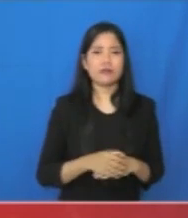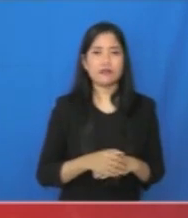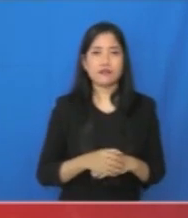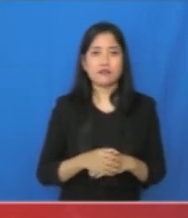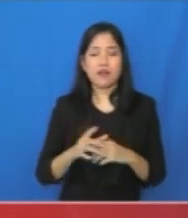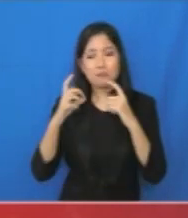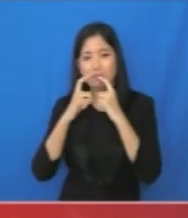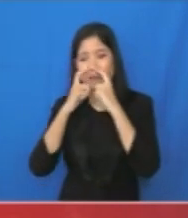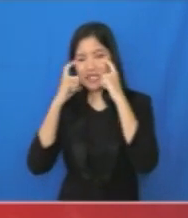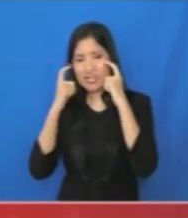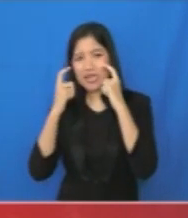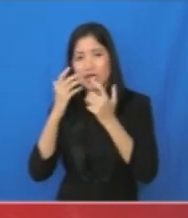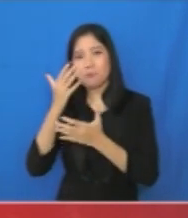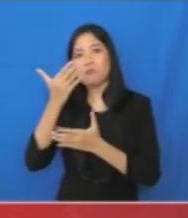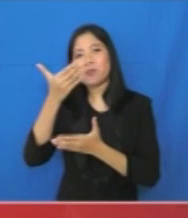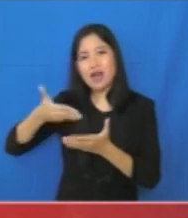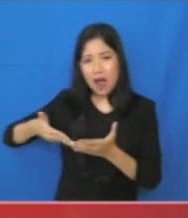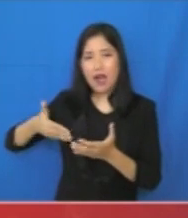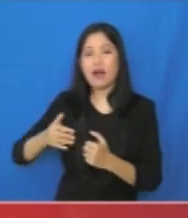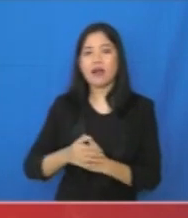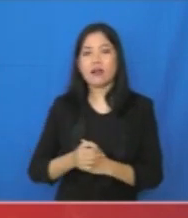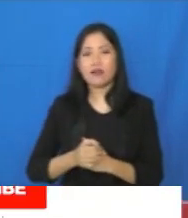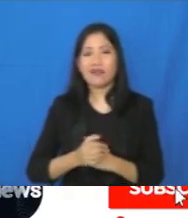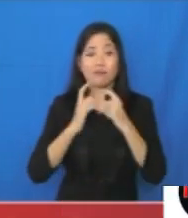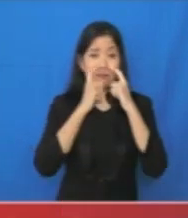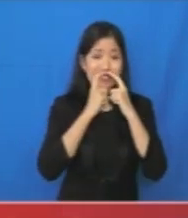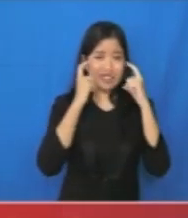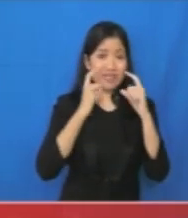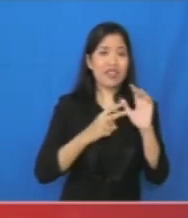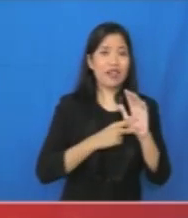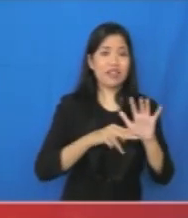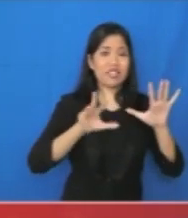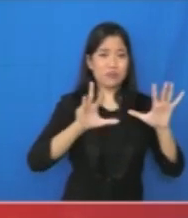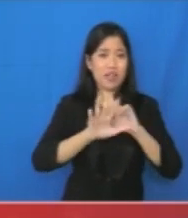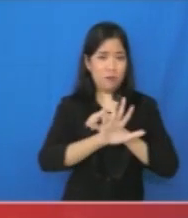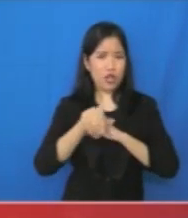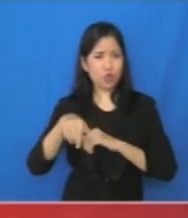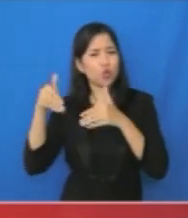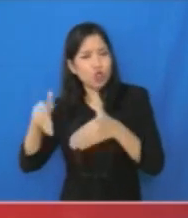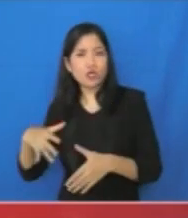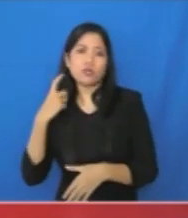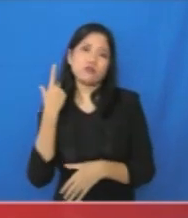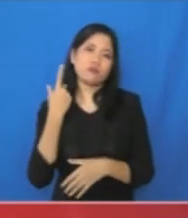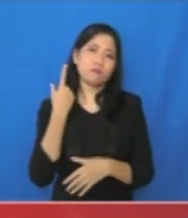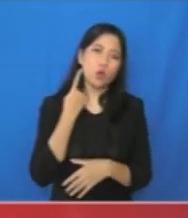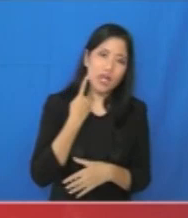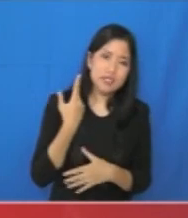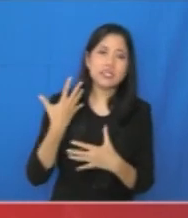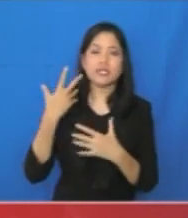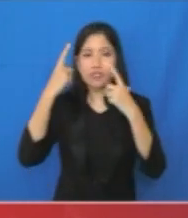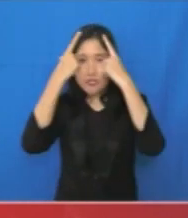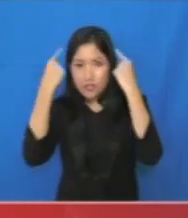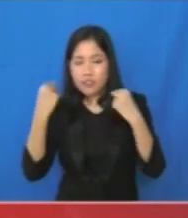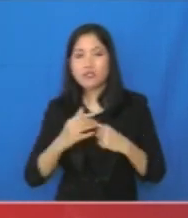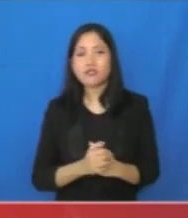bedah masker N95 hanya untuk petugas Cuci tangan pakai